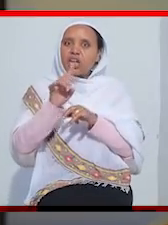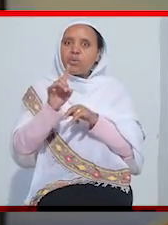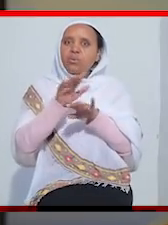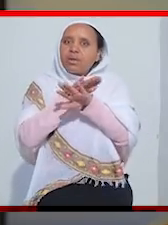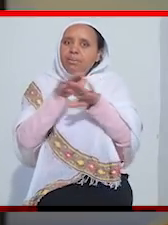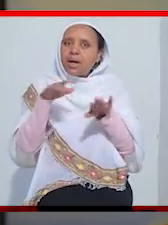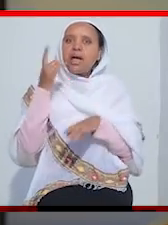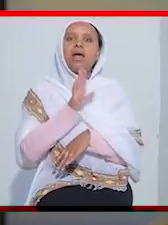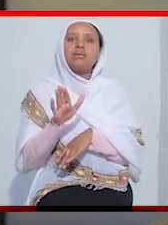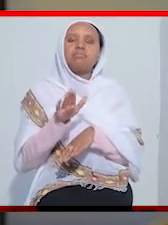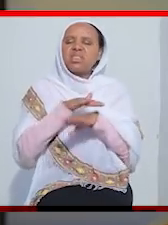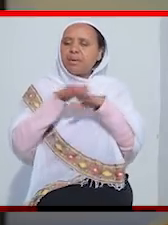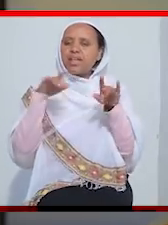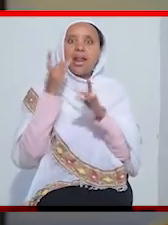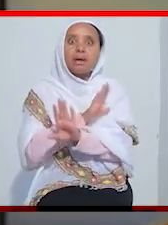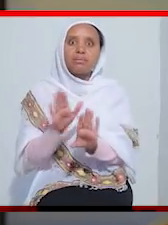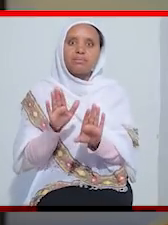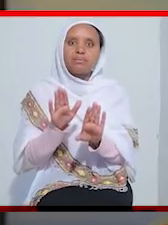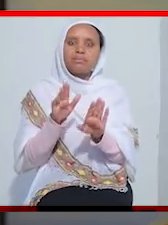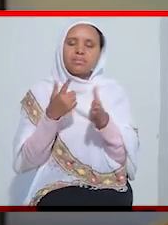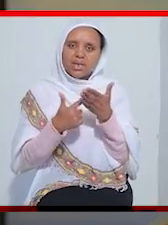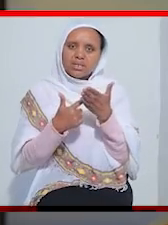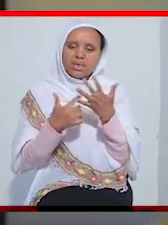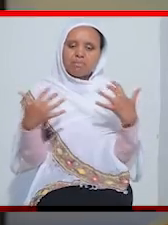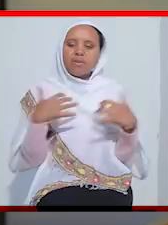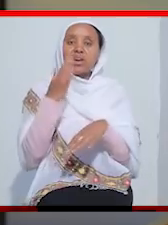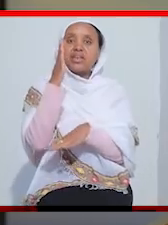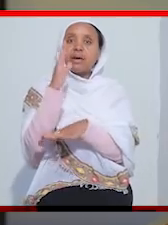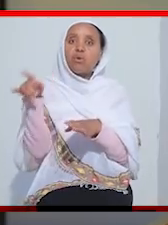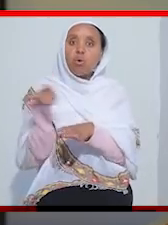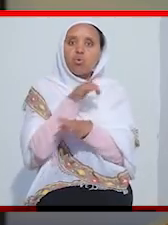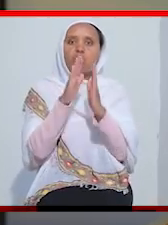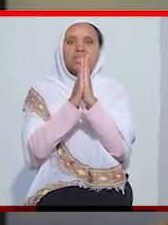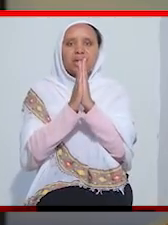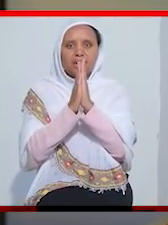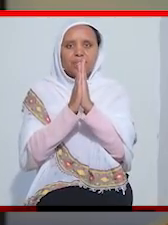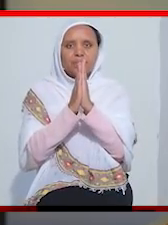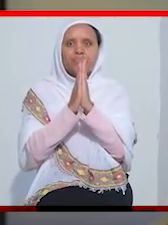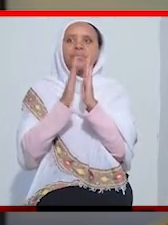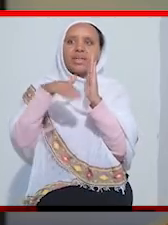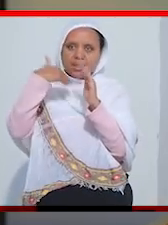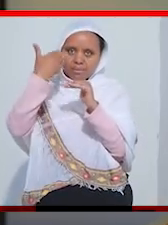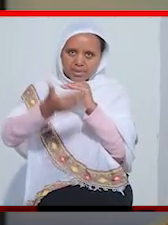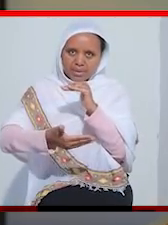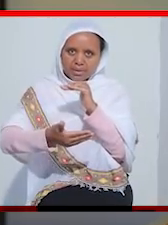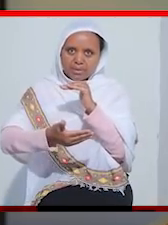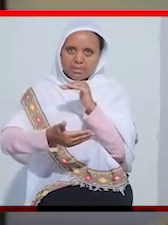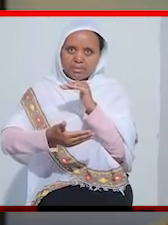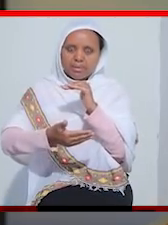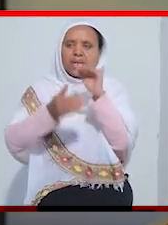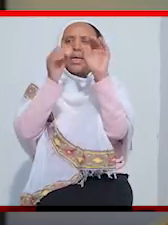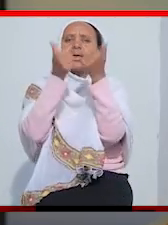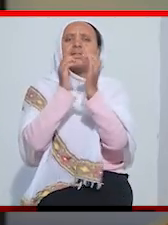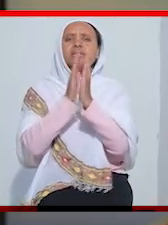እግዚአብሔር ሊያስተምረኝ ስለፈለገ ነው፣ ይበቃኛል አይልም፣ ይበቃኛል አይልም። ስለዚህ በፈሪሃ እግዚአብሔር ሁኖ መጸለይ።